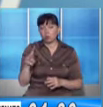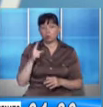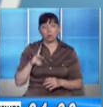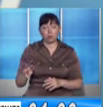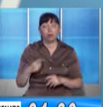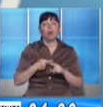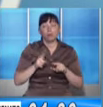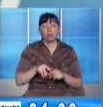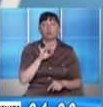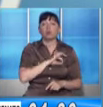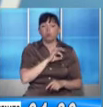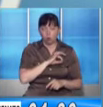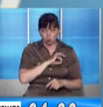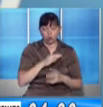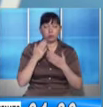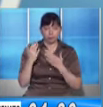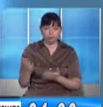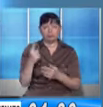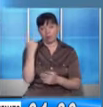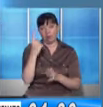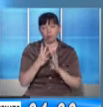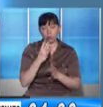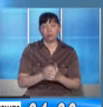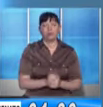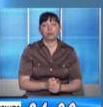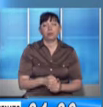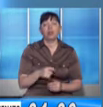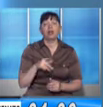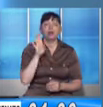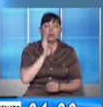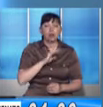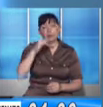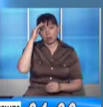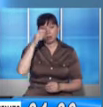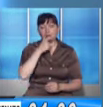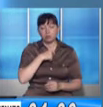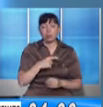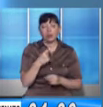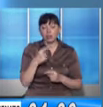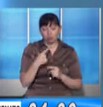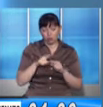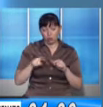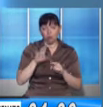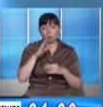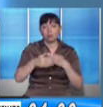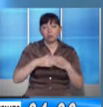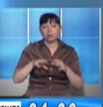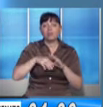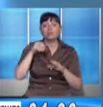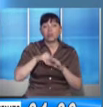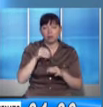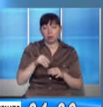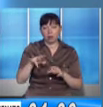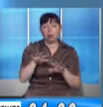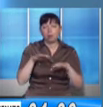rog să îl folosiți. Domnule Terguță, sunteți primul. Domnilor și domnilor, în câteva zile vom avea alegeri parlamentare anticipate,